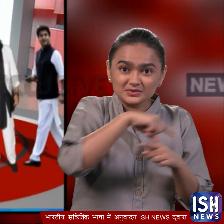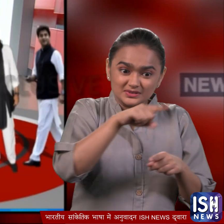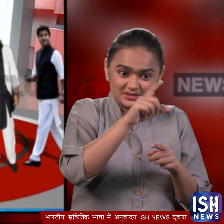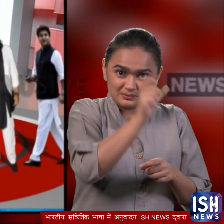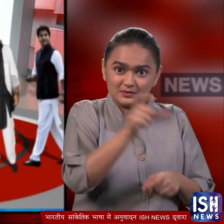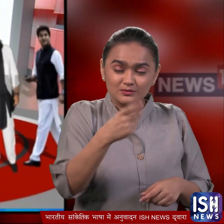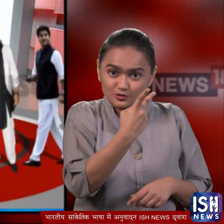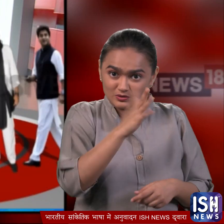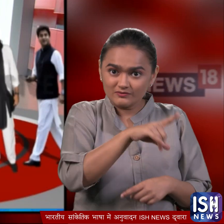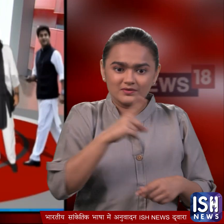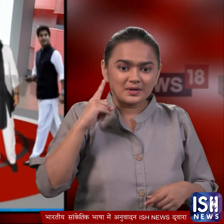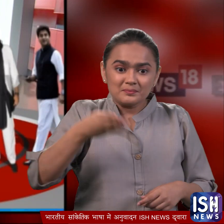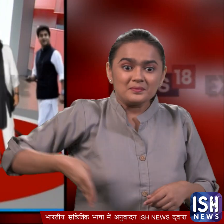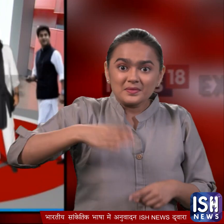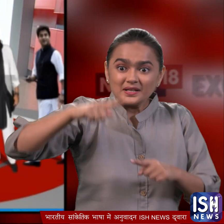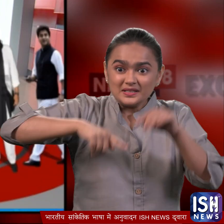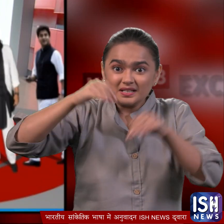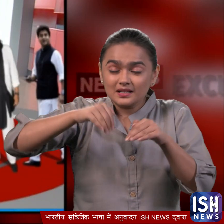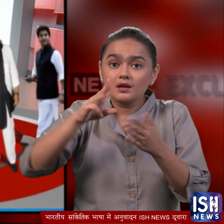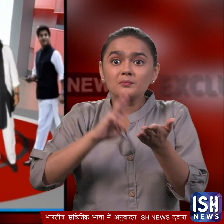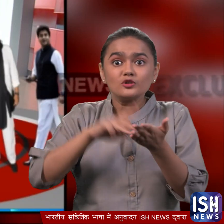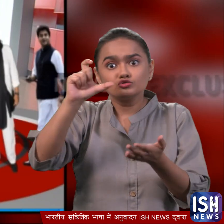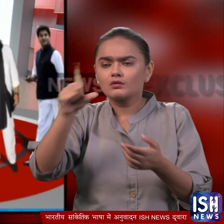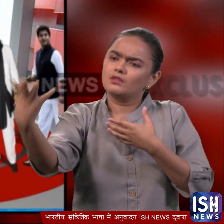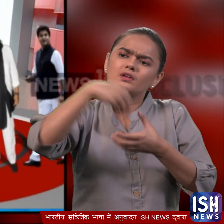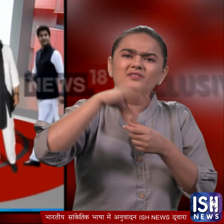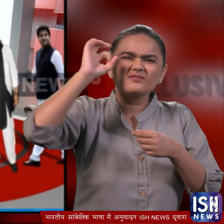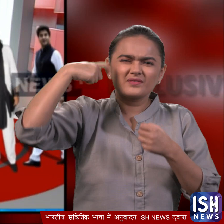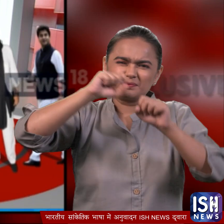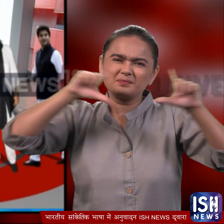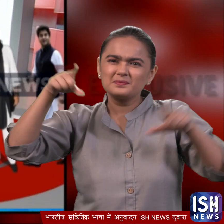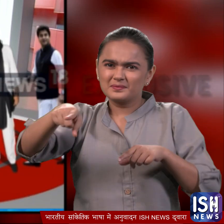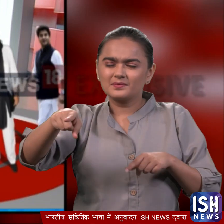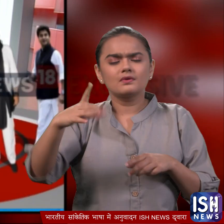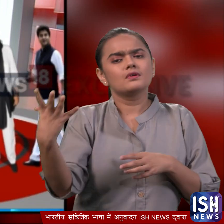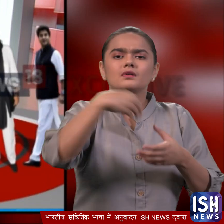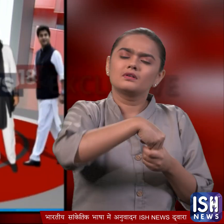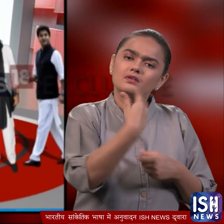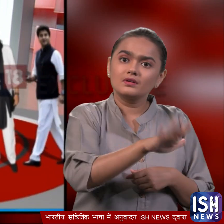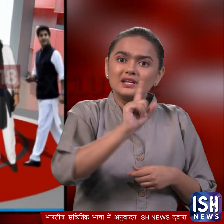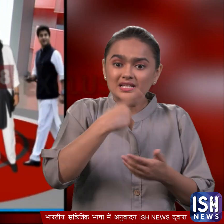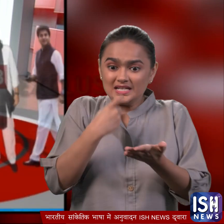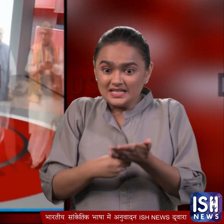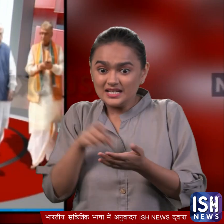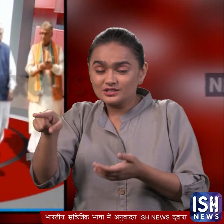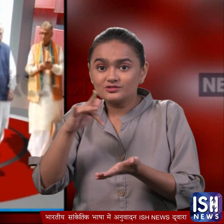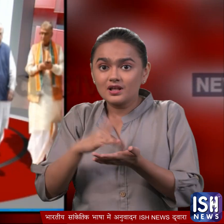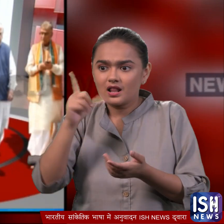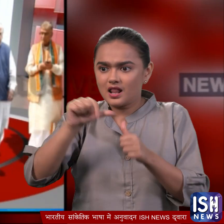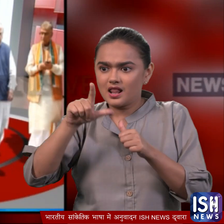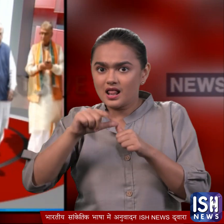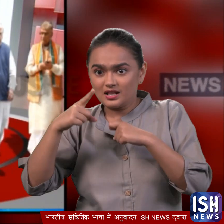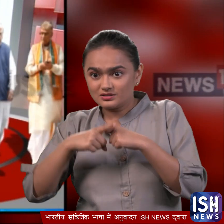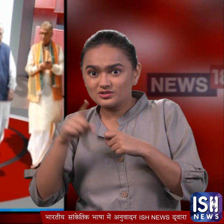आए ज्योतिरादित्य सिंधिया और बंगाल चुनाव से पहले पार्टी में आने वाले मिथुन चक्रवर्ती को इसका सदस्य बनाया गया। इसके अलावा राष्ट्रीय कार्यकारिणी